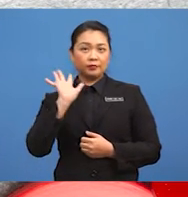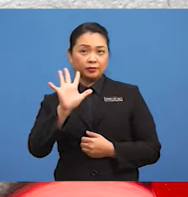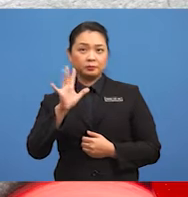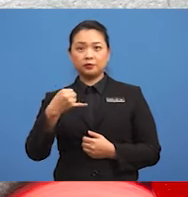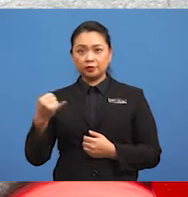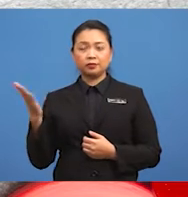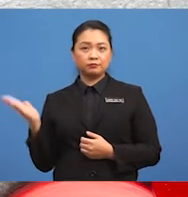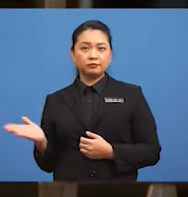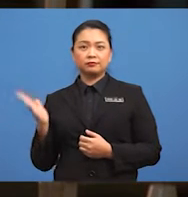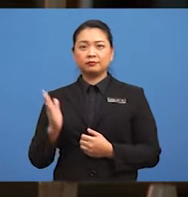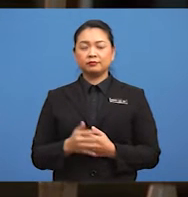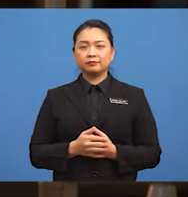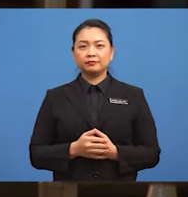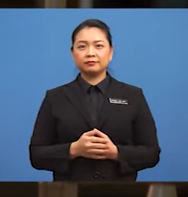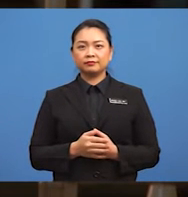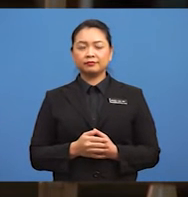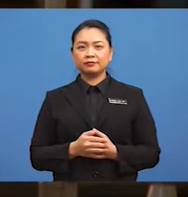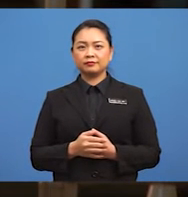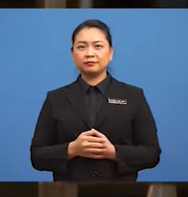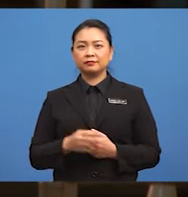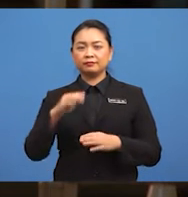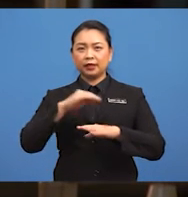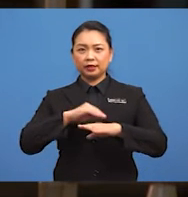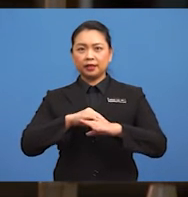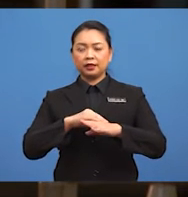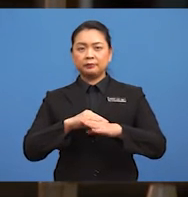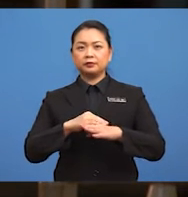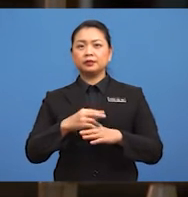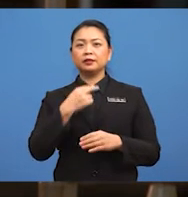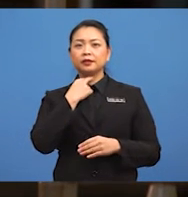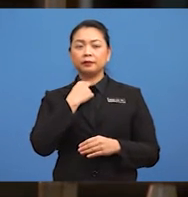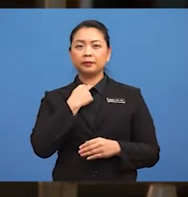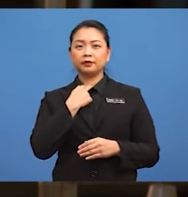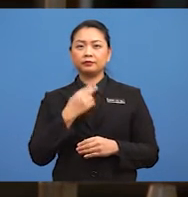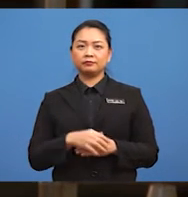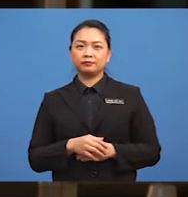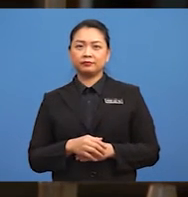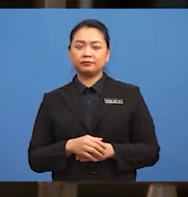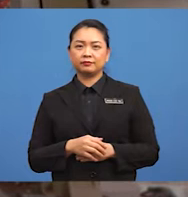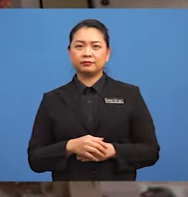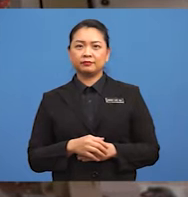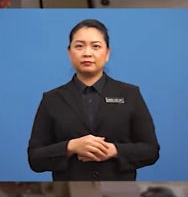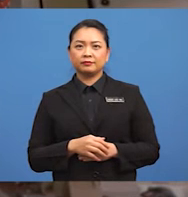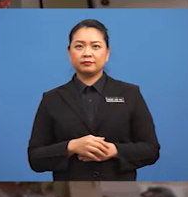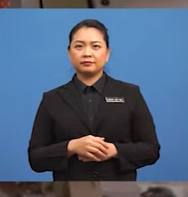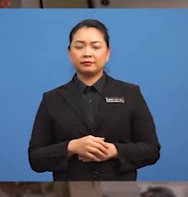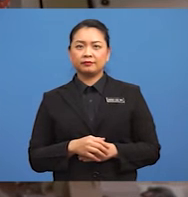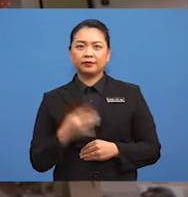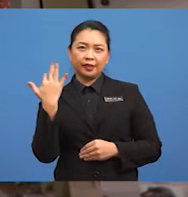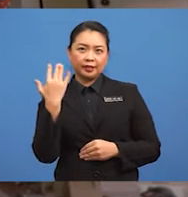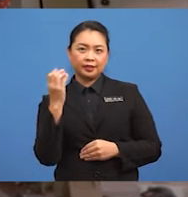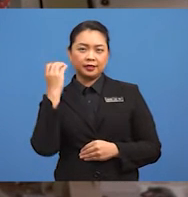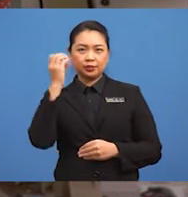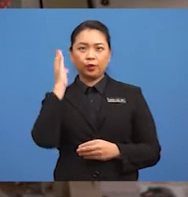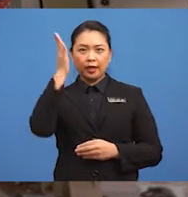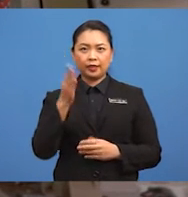dinding. Kelim pada pakaian baju hamil ialah kelim belakang kom dan kelim lipat dinding. Nanti cikgu akan